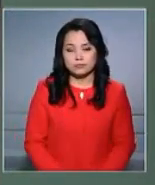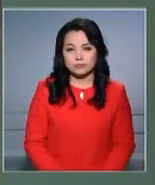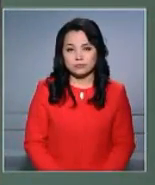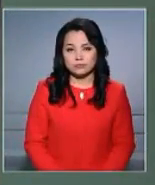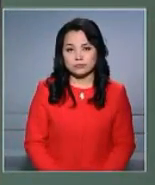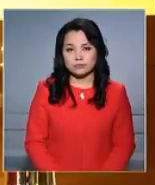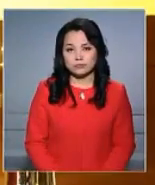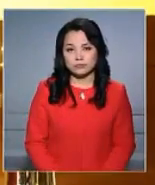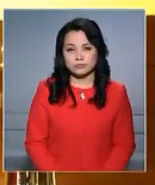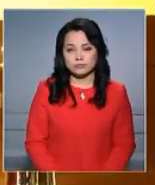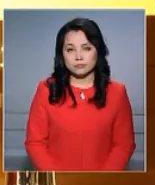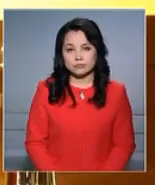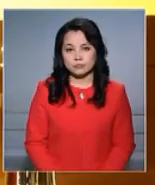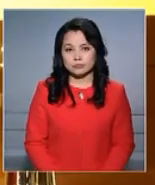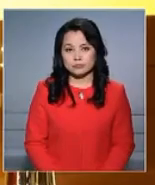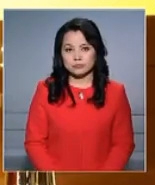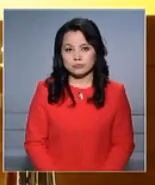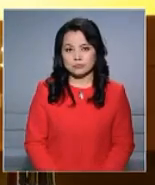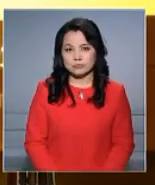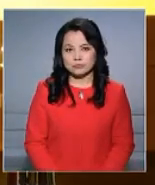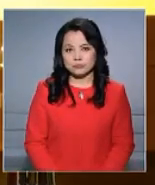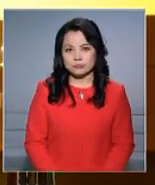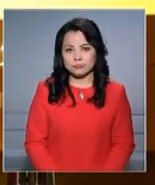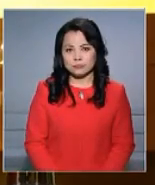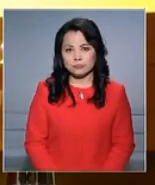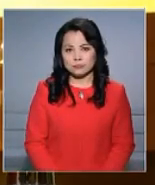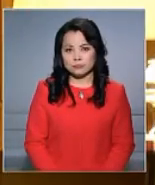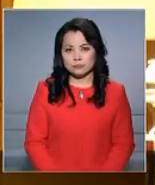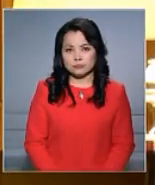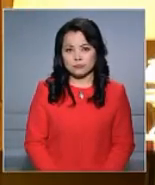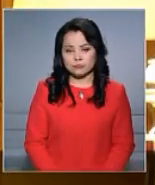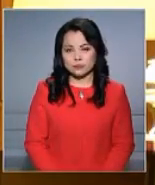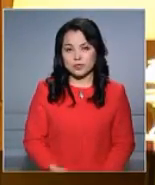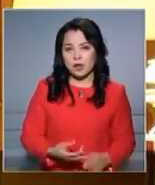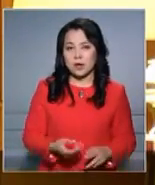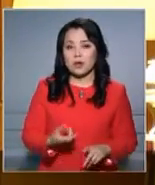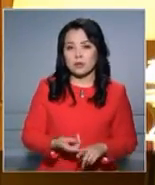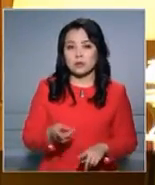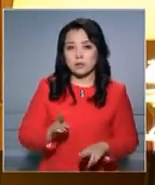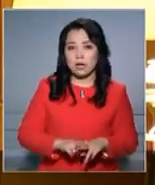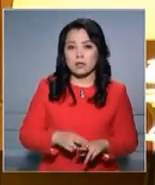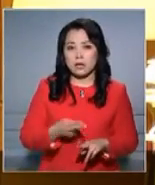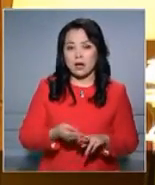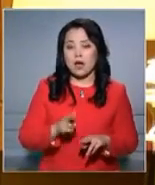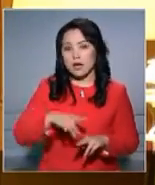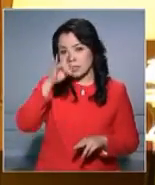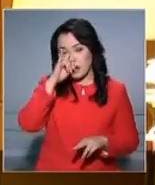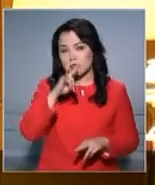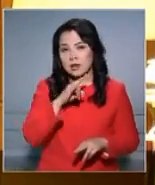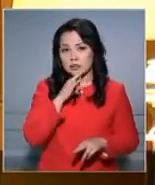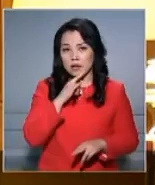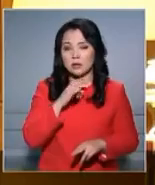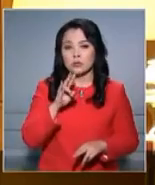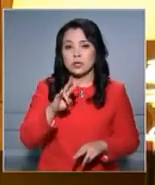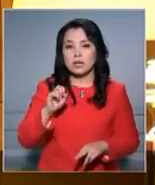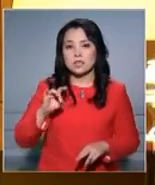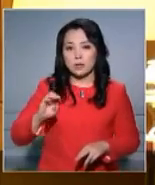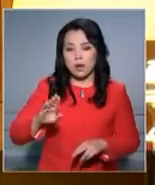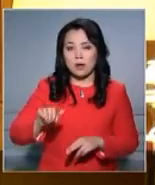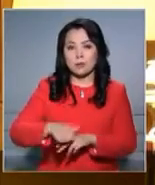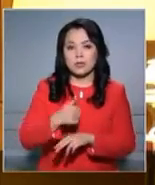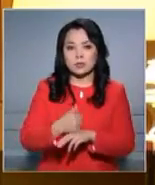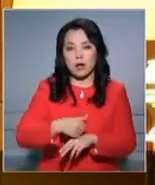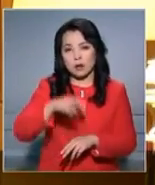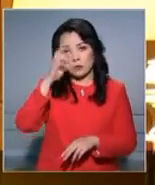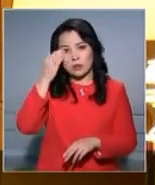Это очень интересный подход президента Назарбаева. Нұрсұлтан Назарбаев халықтар арасында бейбітшілік пен бірлікті ұштастыра білген адам.